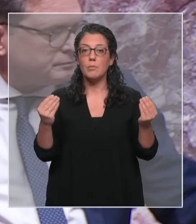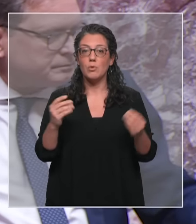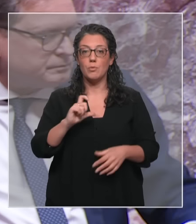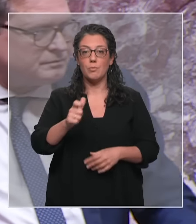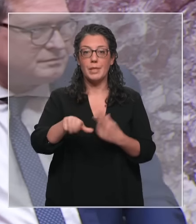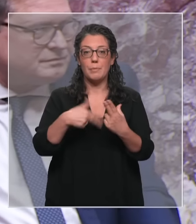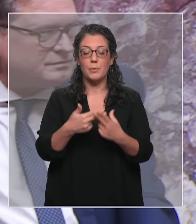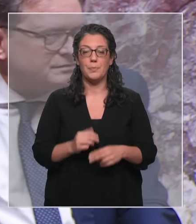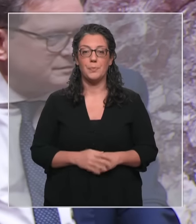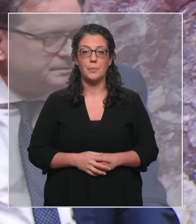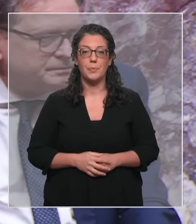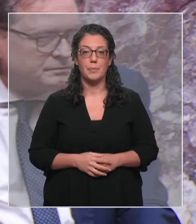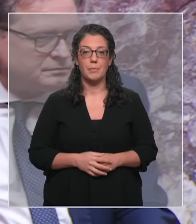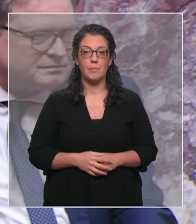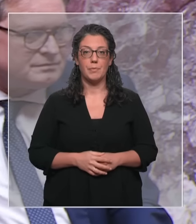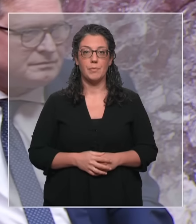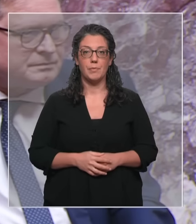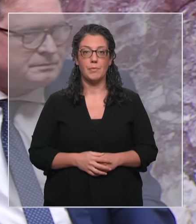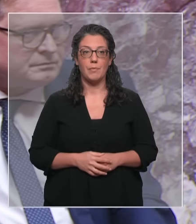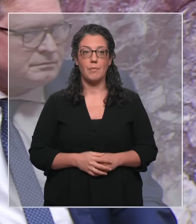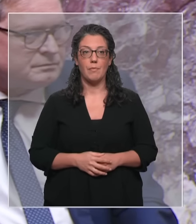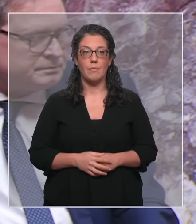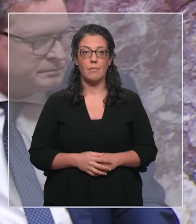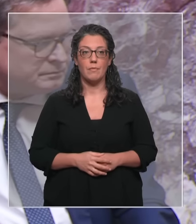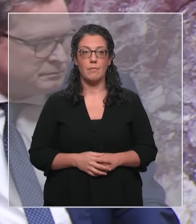Monsieur Othmane Nasrou, ministre en charge de la citoyenneté.